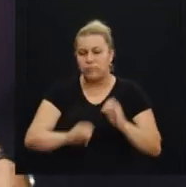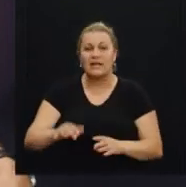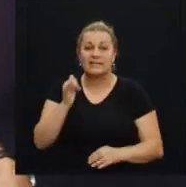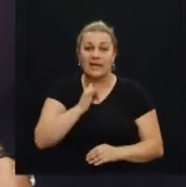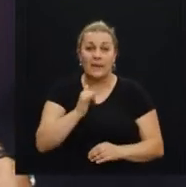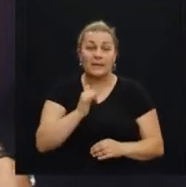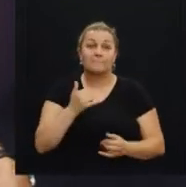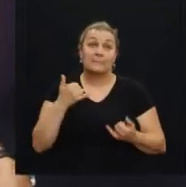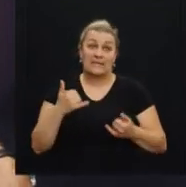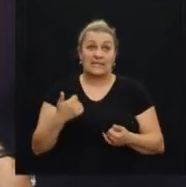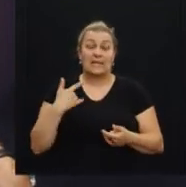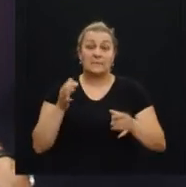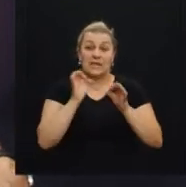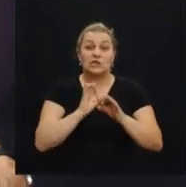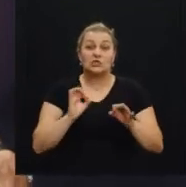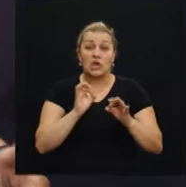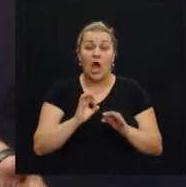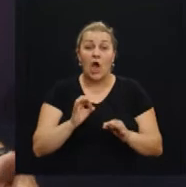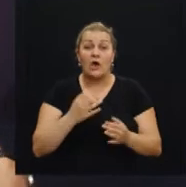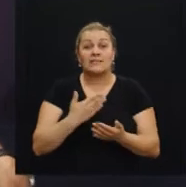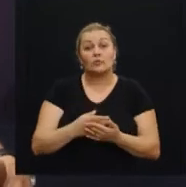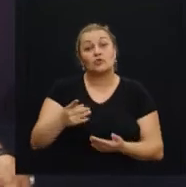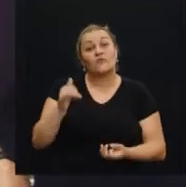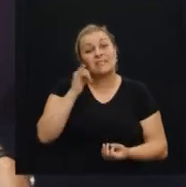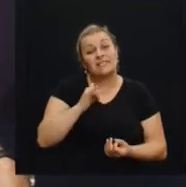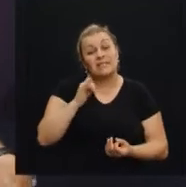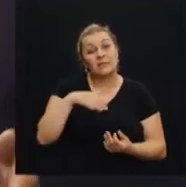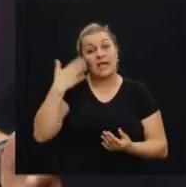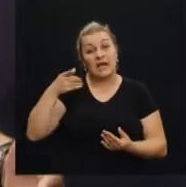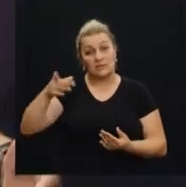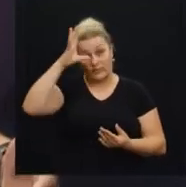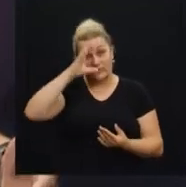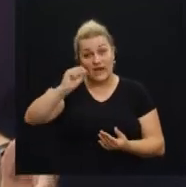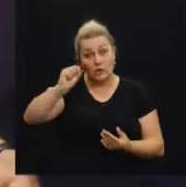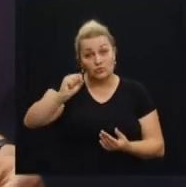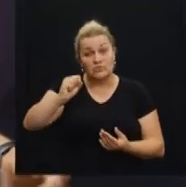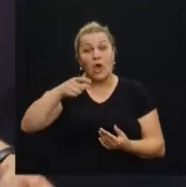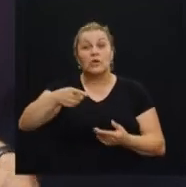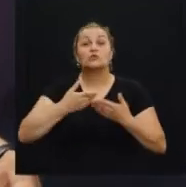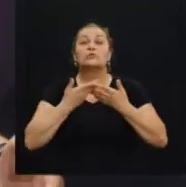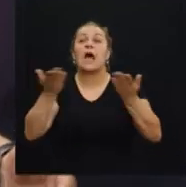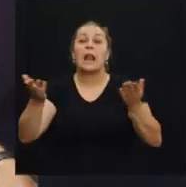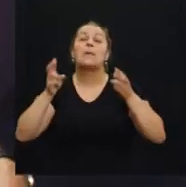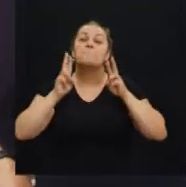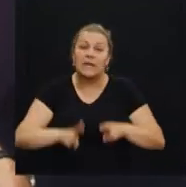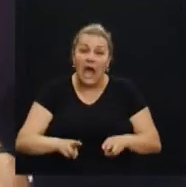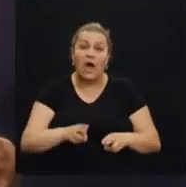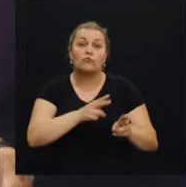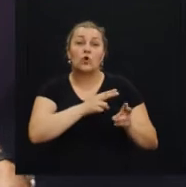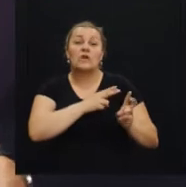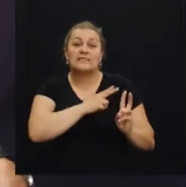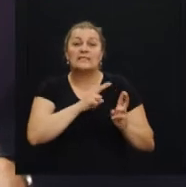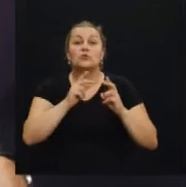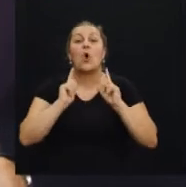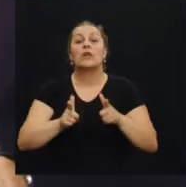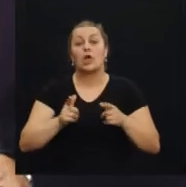sam je žao jer te snimke kasnije tih Francuza su dale istinu pravu od